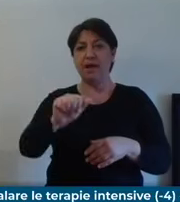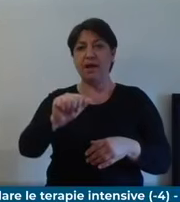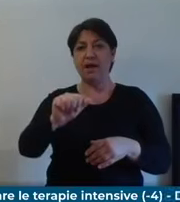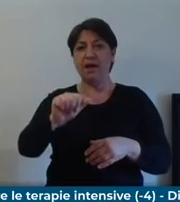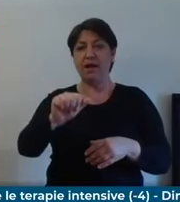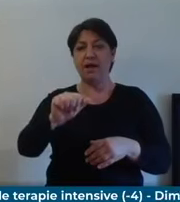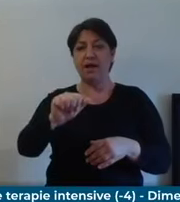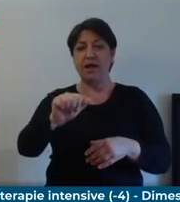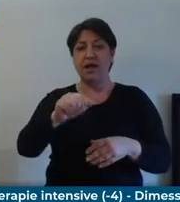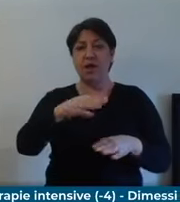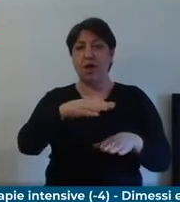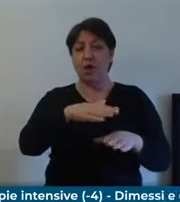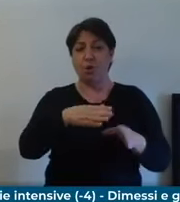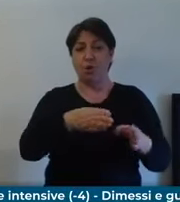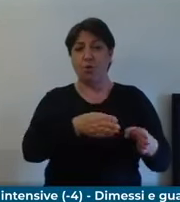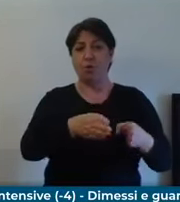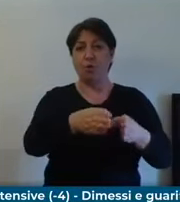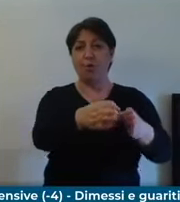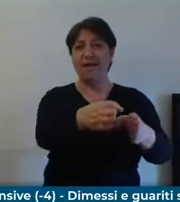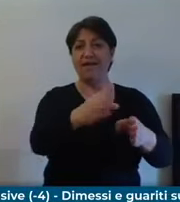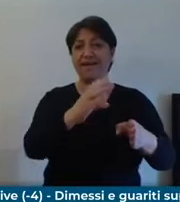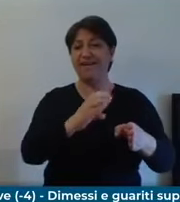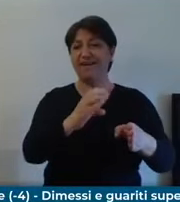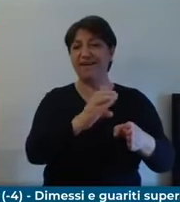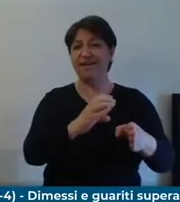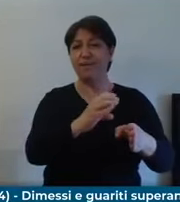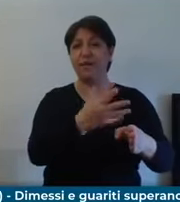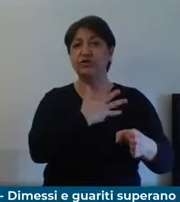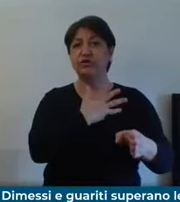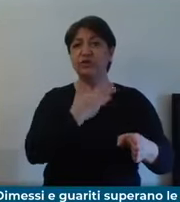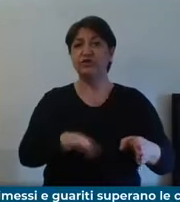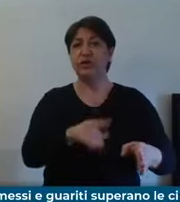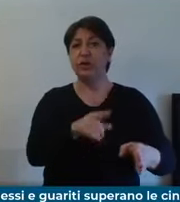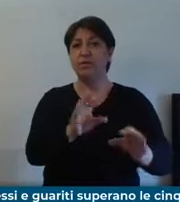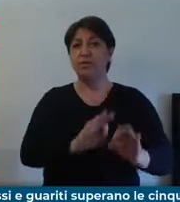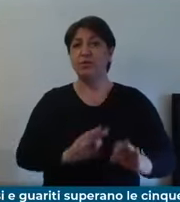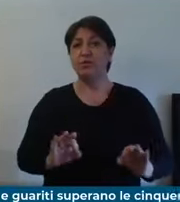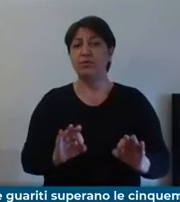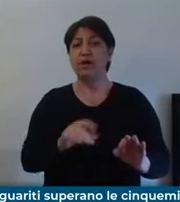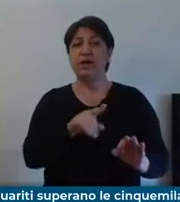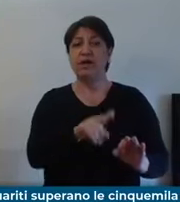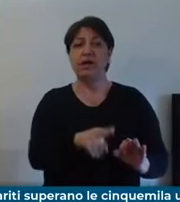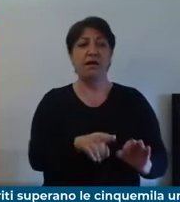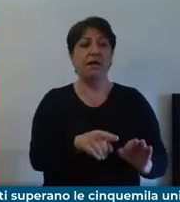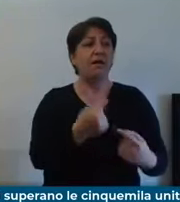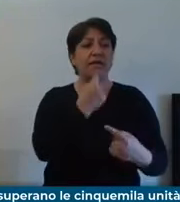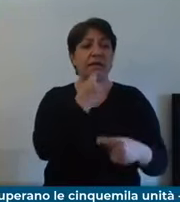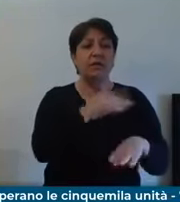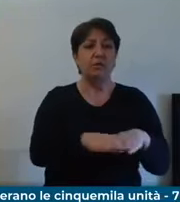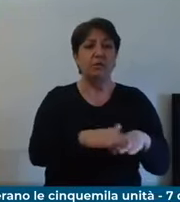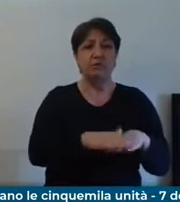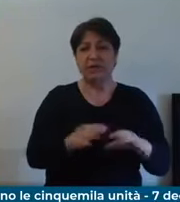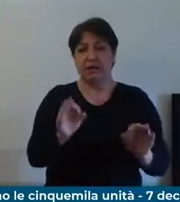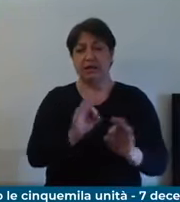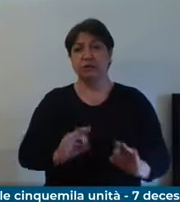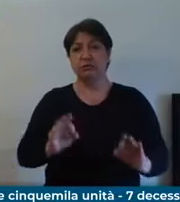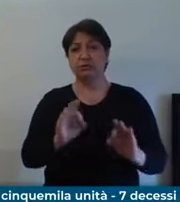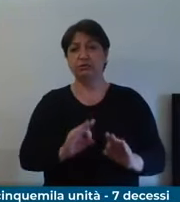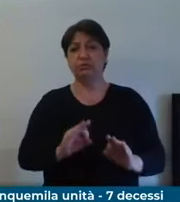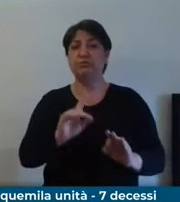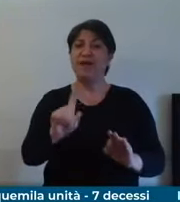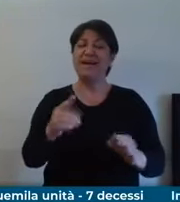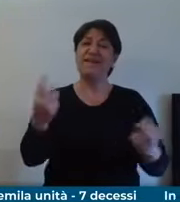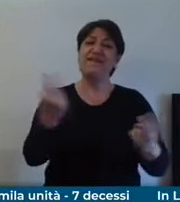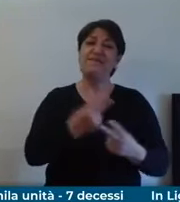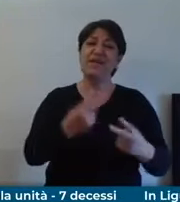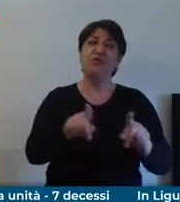utilizzarla, pensiamo però che quella pista possa avere un utilizzo forse un pochino diverso dalla pista ciclabile che invece possono fare tutti i giorni le